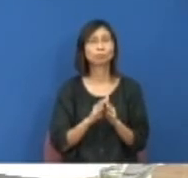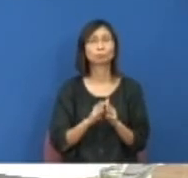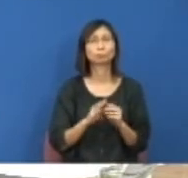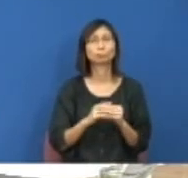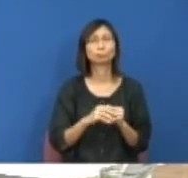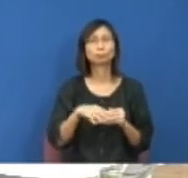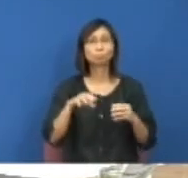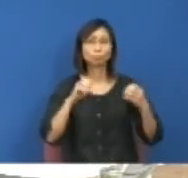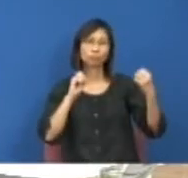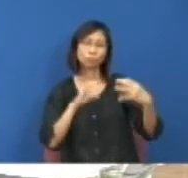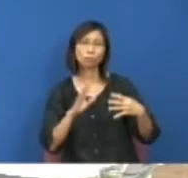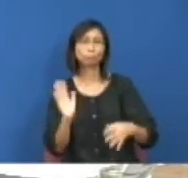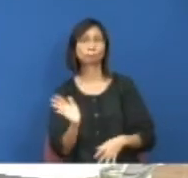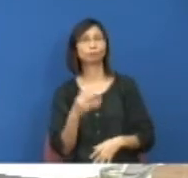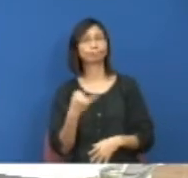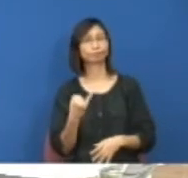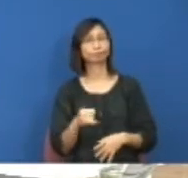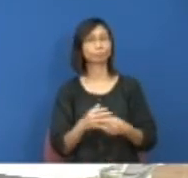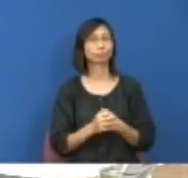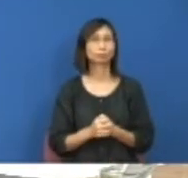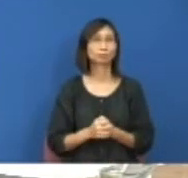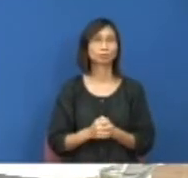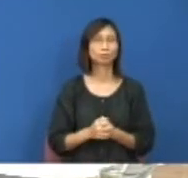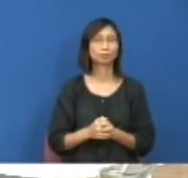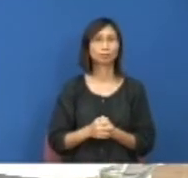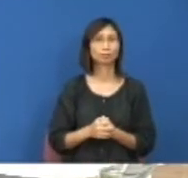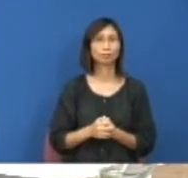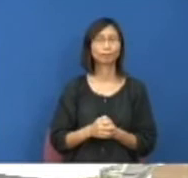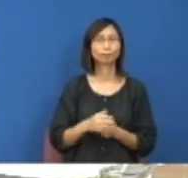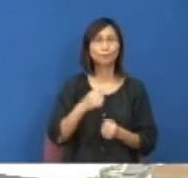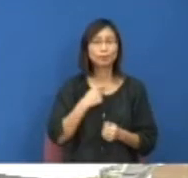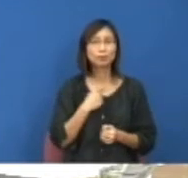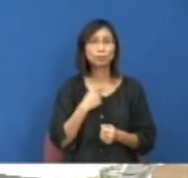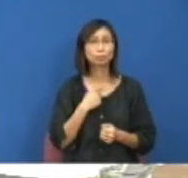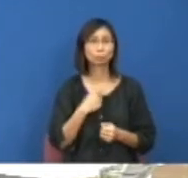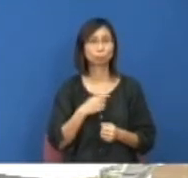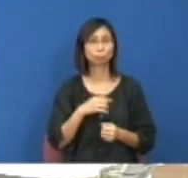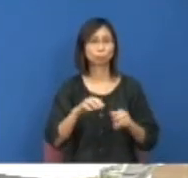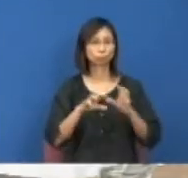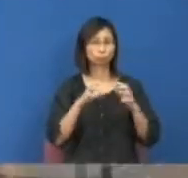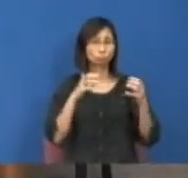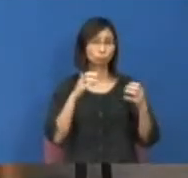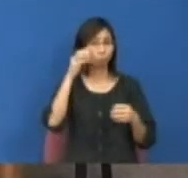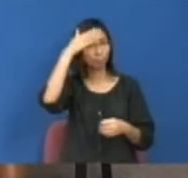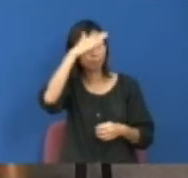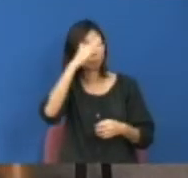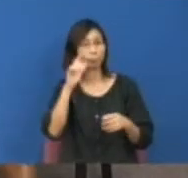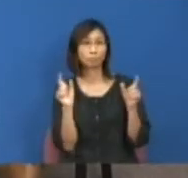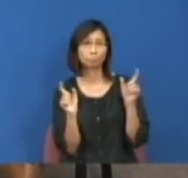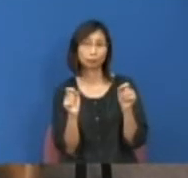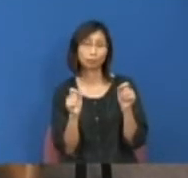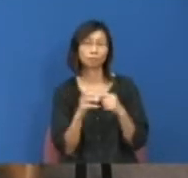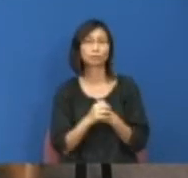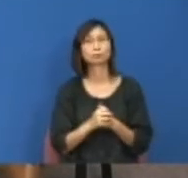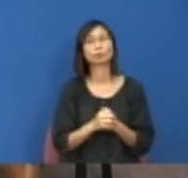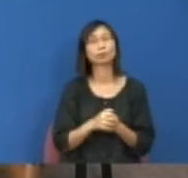係唔可以話錯，但係就唔會好有力咯。咁當然同時下